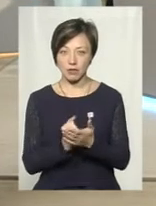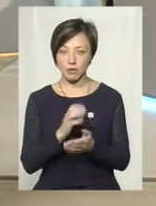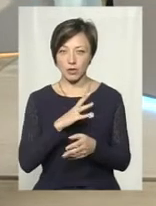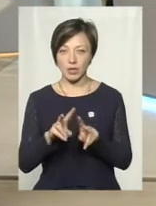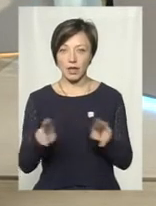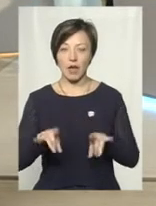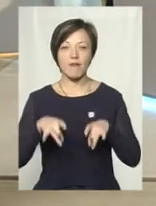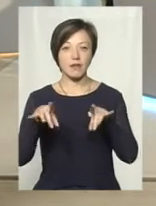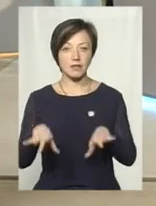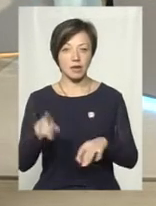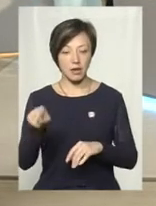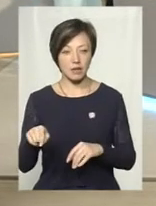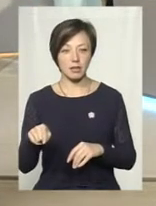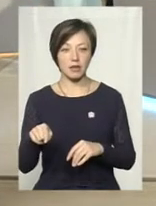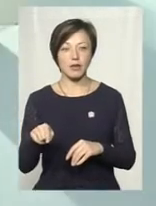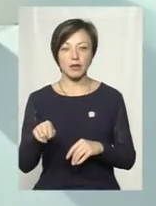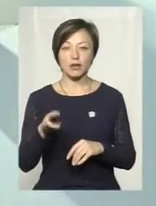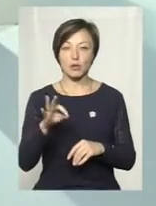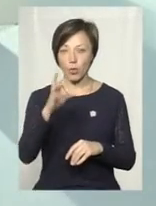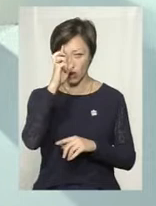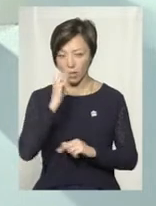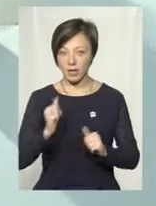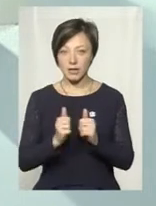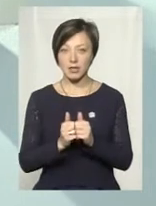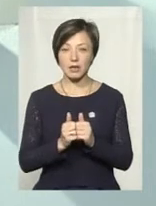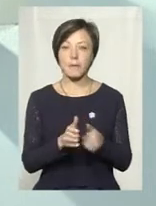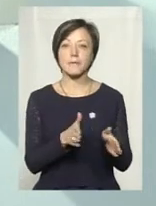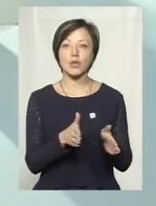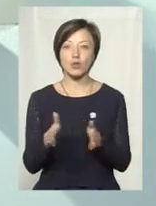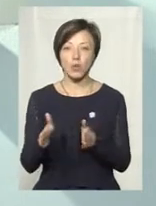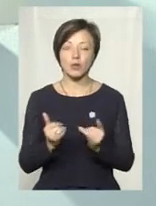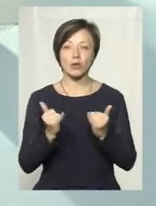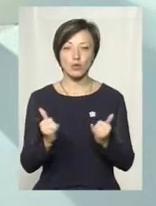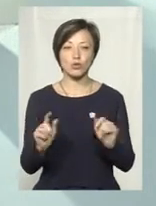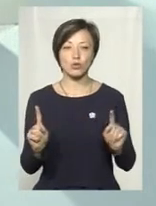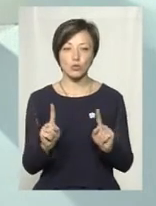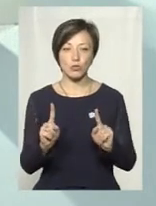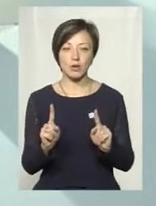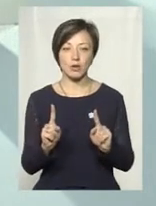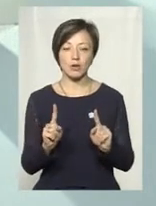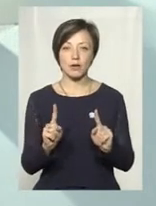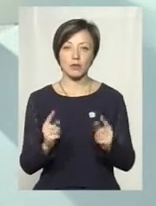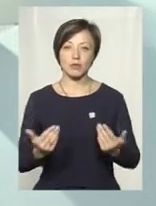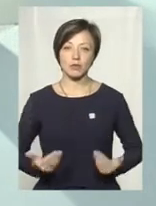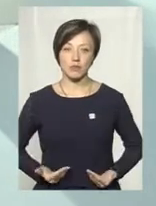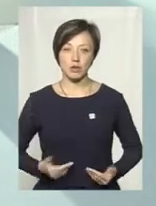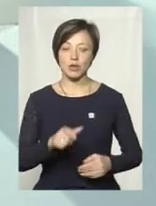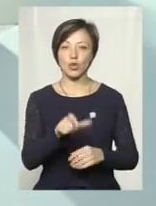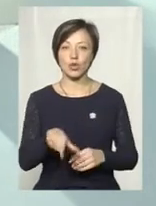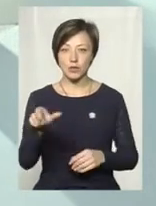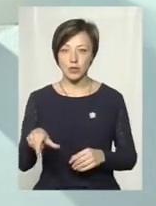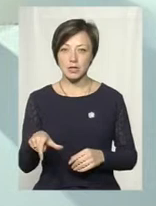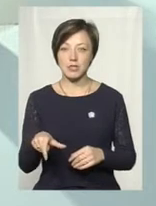так і в Австралії, то країна досить таки підготовлена для того, щоб в ній проживали люди